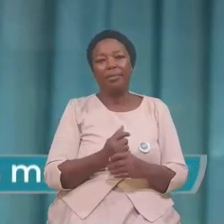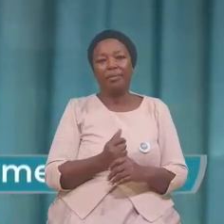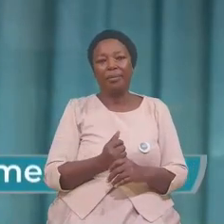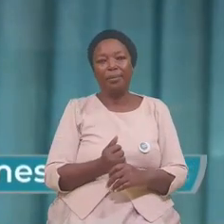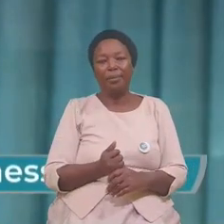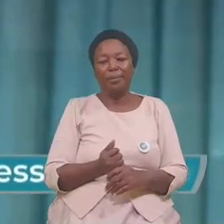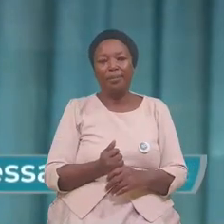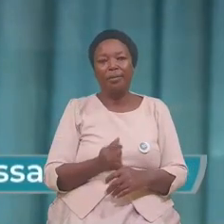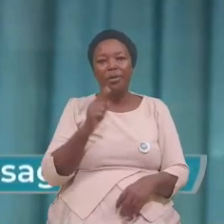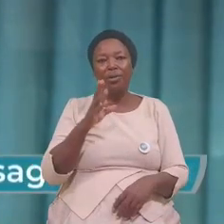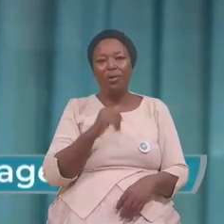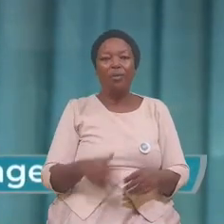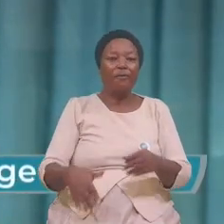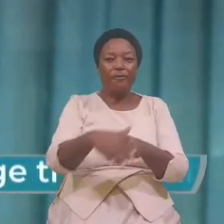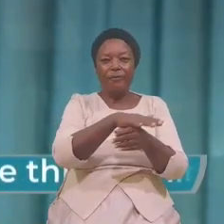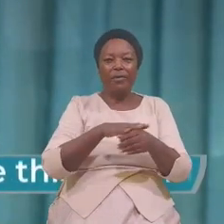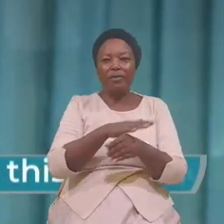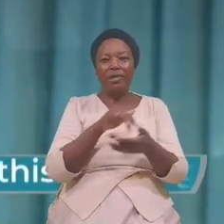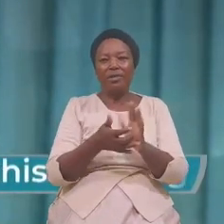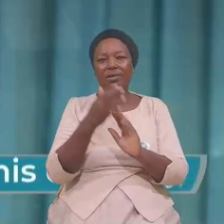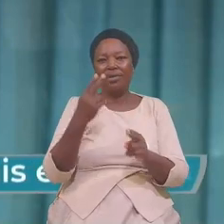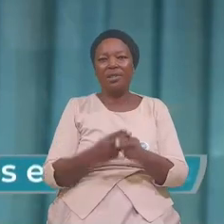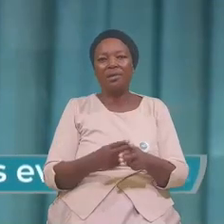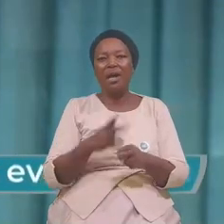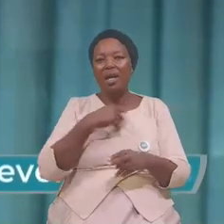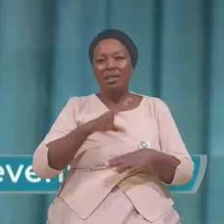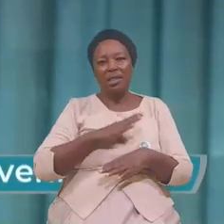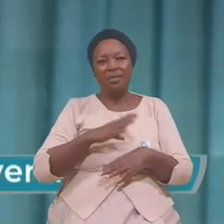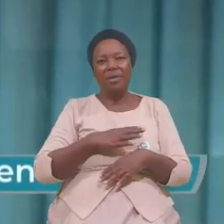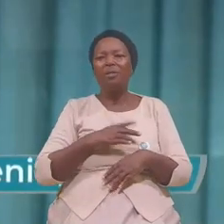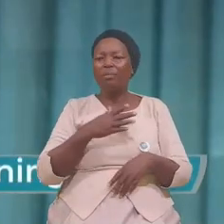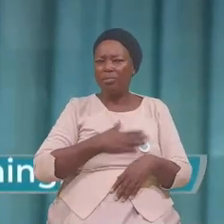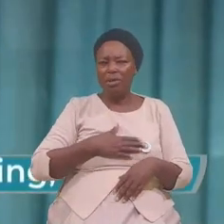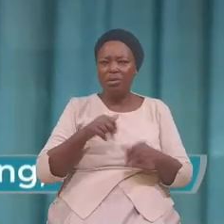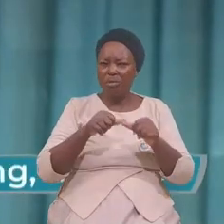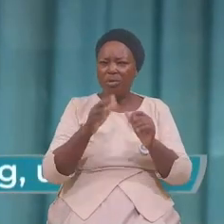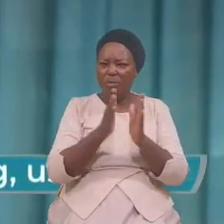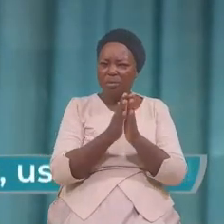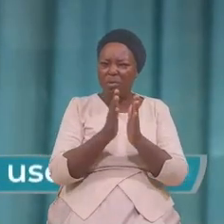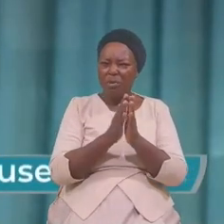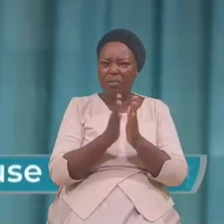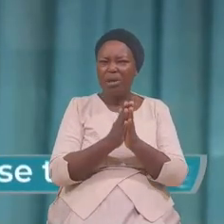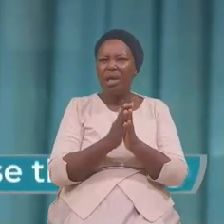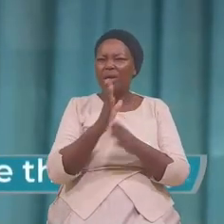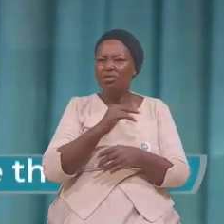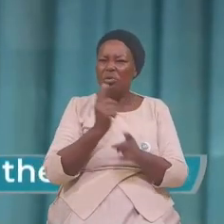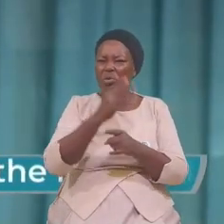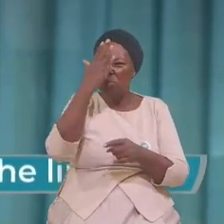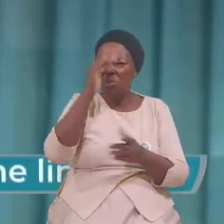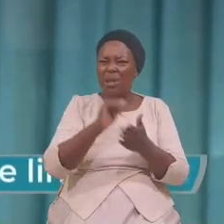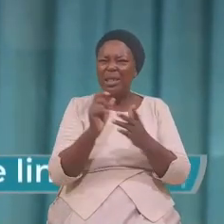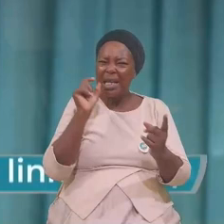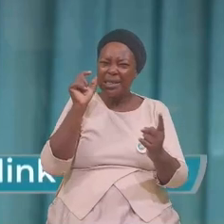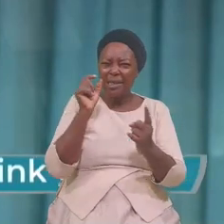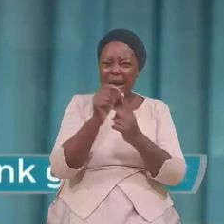Vous serez saturé. Fléchissez la tête et priez. Soyez spécifique. Que veux-tu spécialement